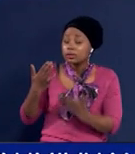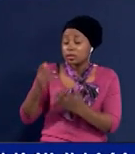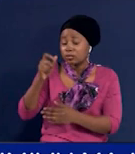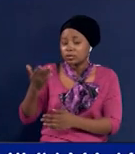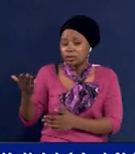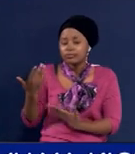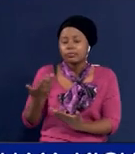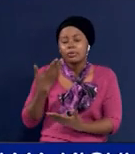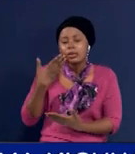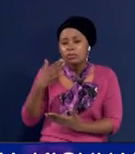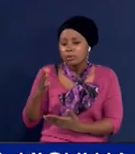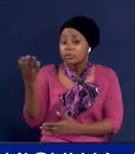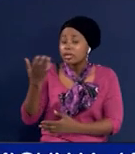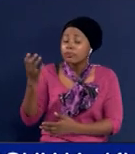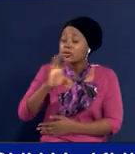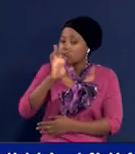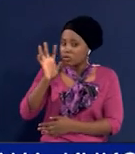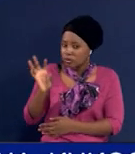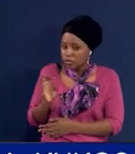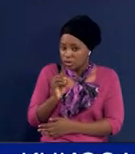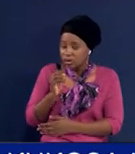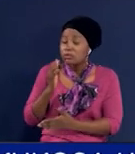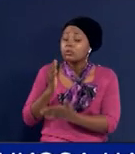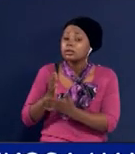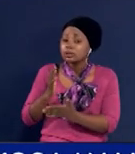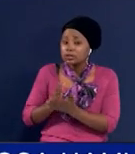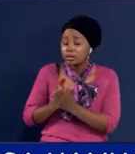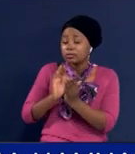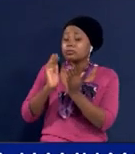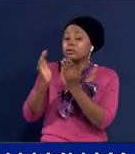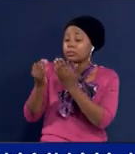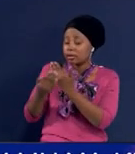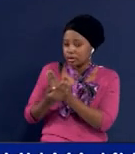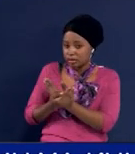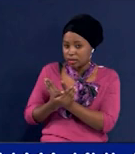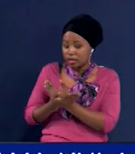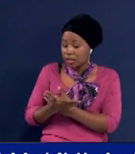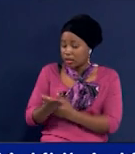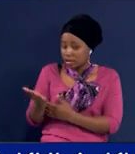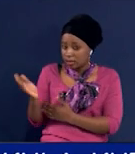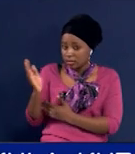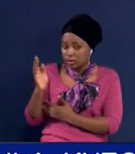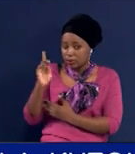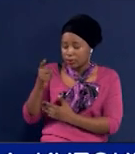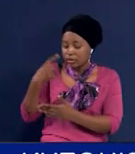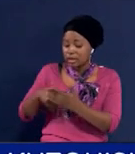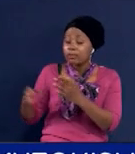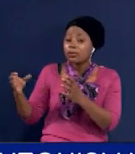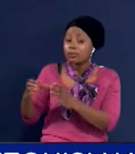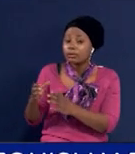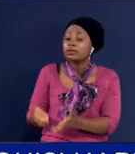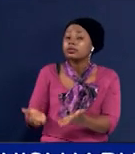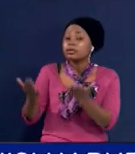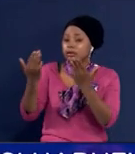wengine. Kwa hiyo ni muhimu sana jamii nzima tuhakikishe kwamba tunawakinga hao watu ambao wapo kwenye makundi ambao wanaweza